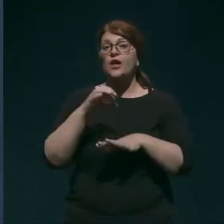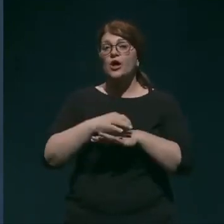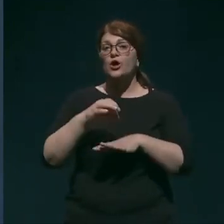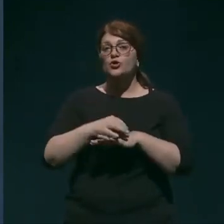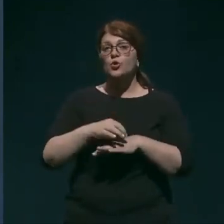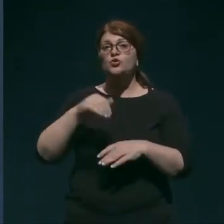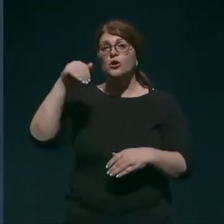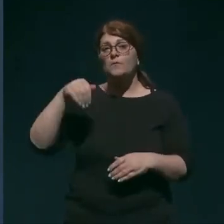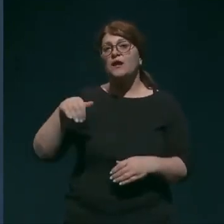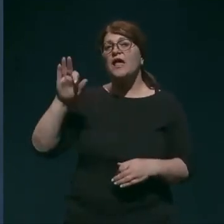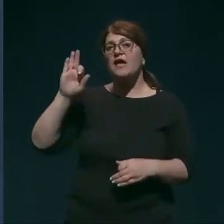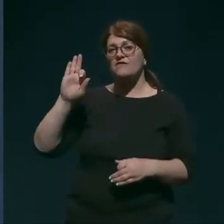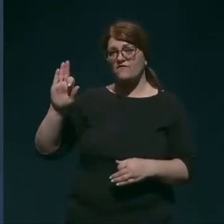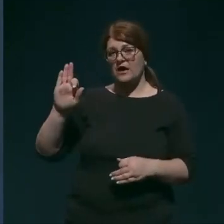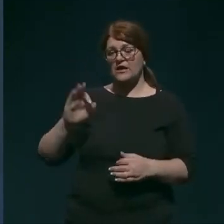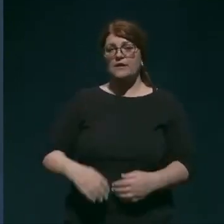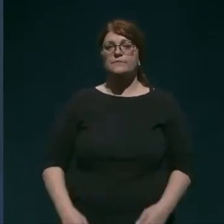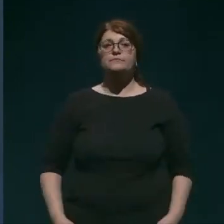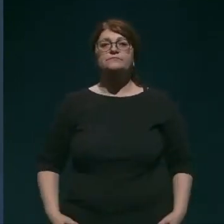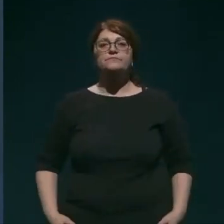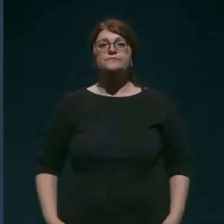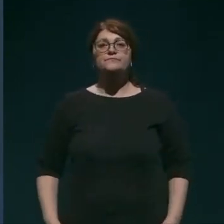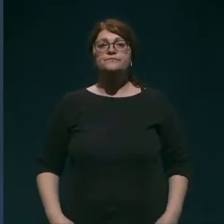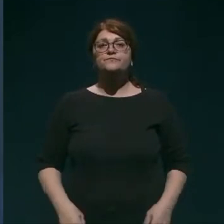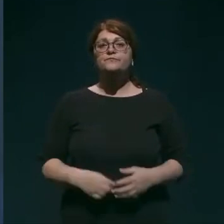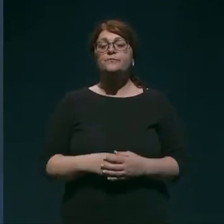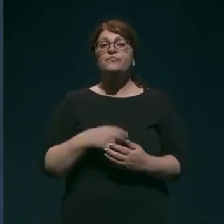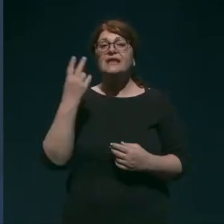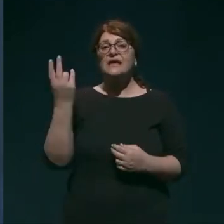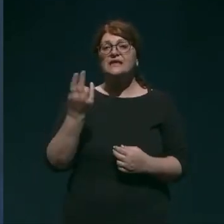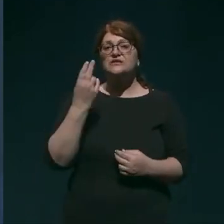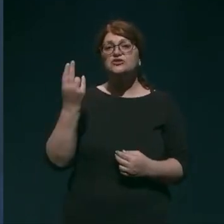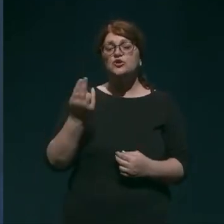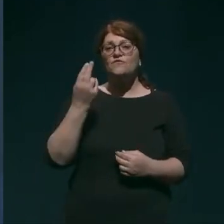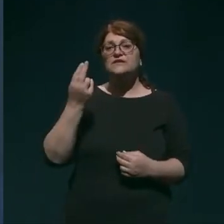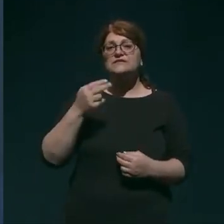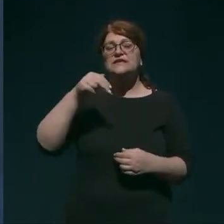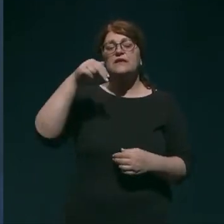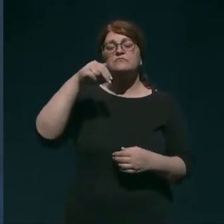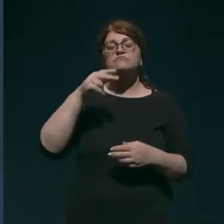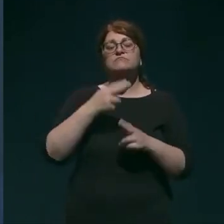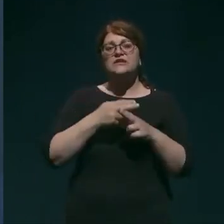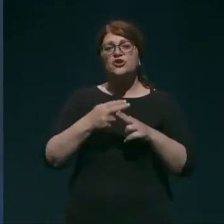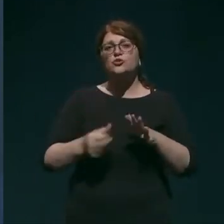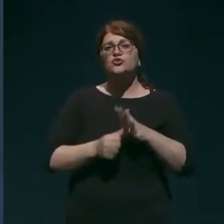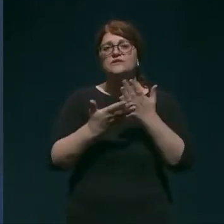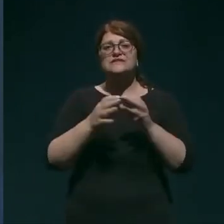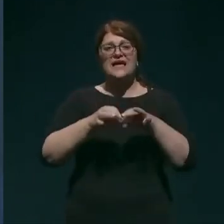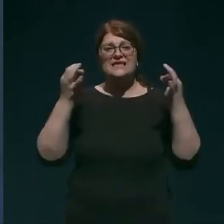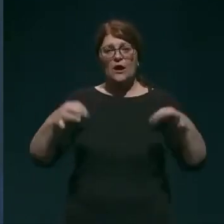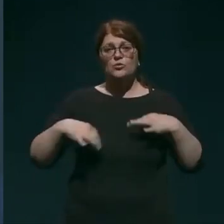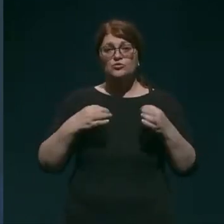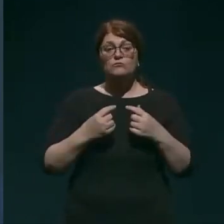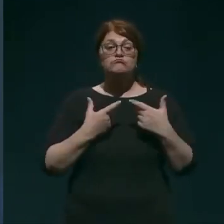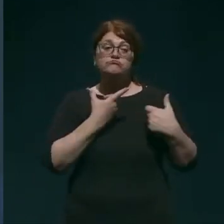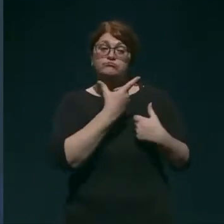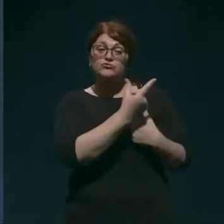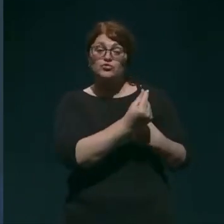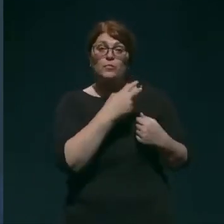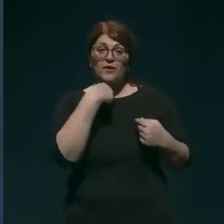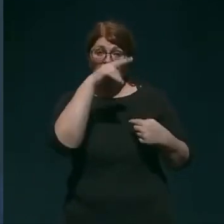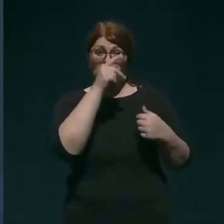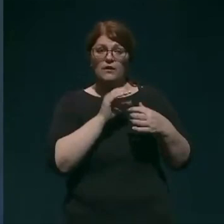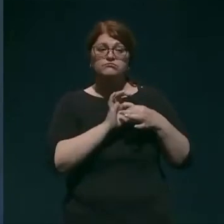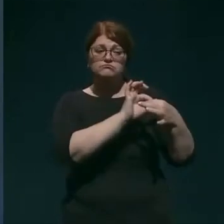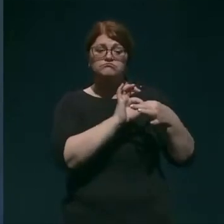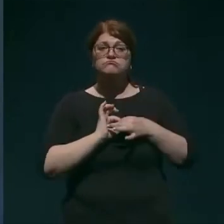Marija Fafangla. Slovenski nacionalni inštitut za javno zdravje z italijanskimi kolegi redno sodeluje na